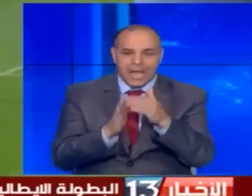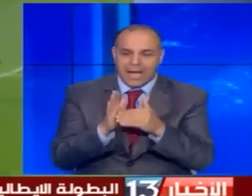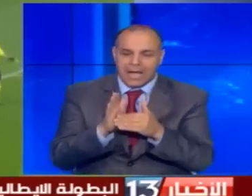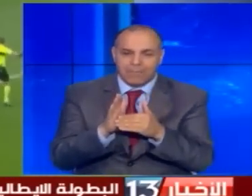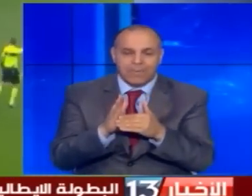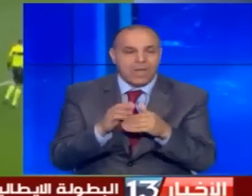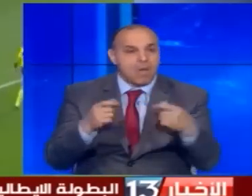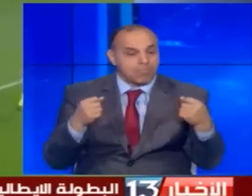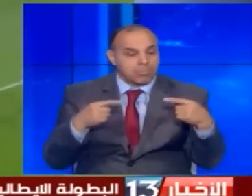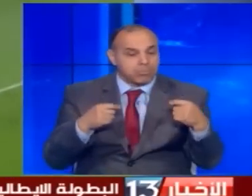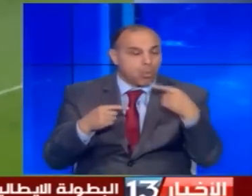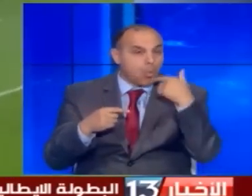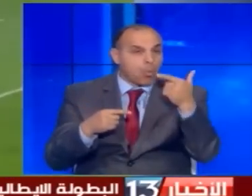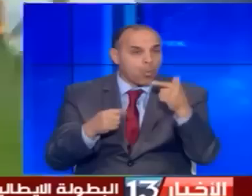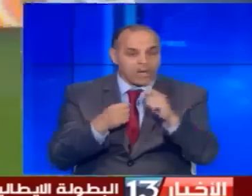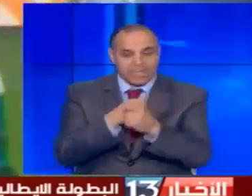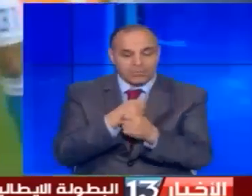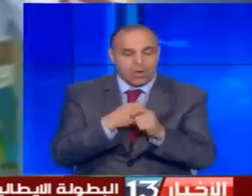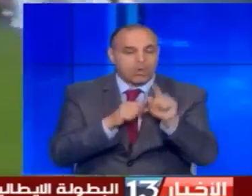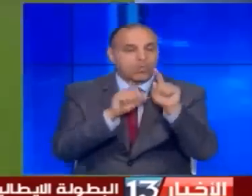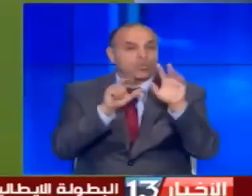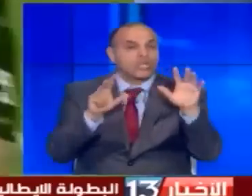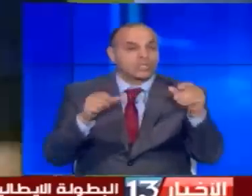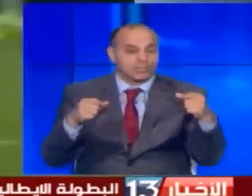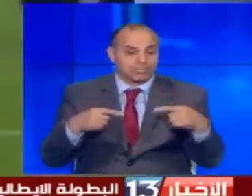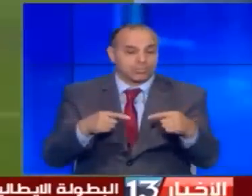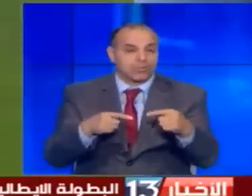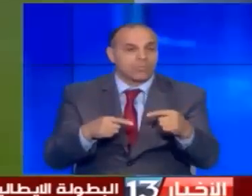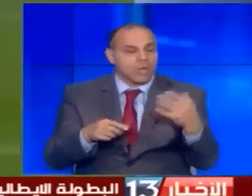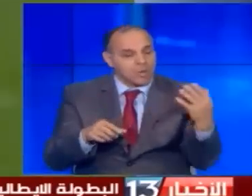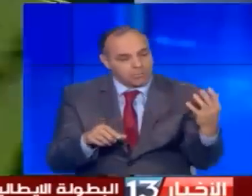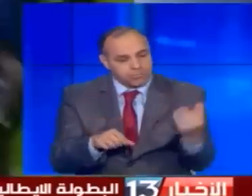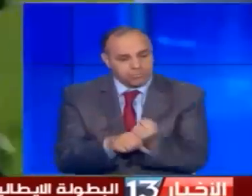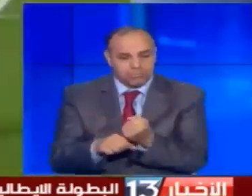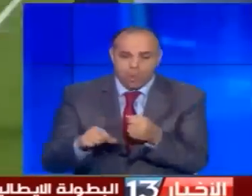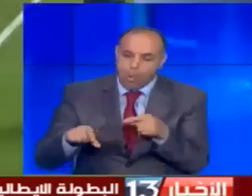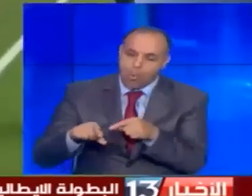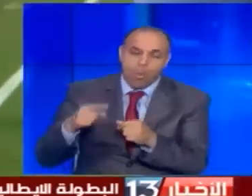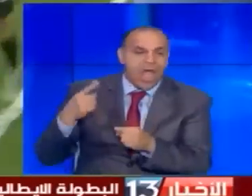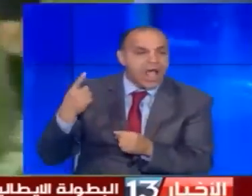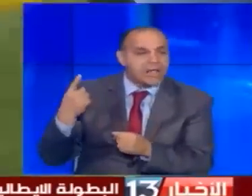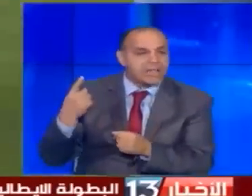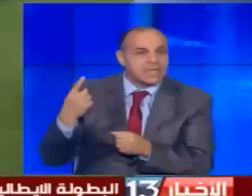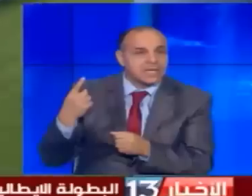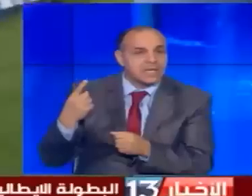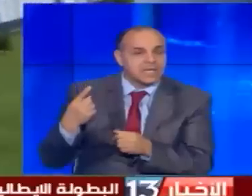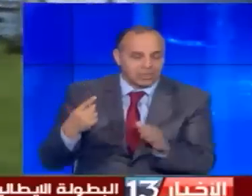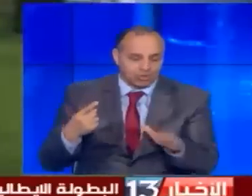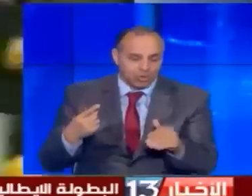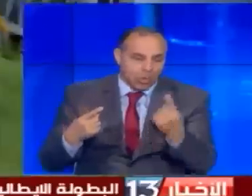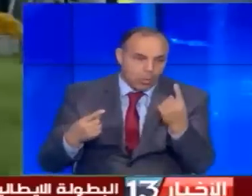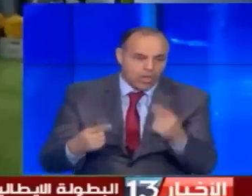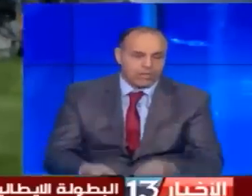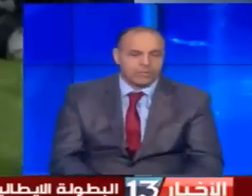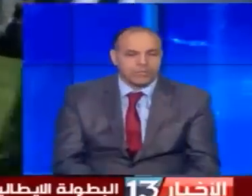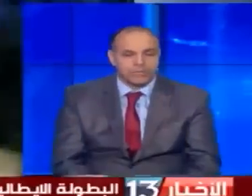ضمن قمة مباريات الأسبوع 18، وتحقق الهدف الوحيد بواسطة لوتار